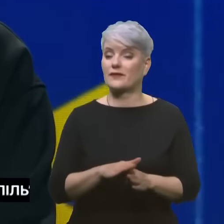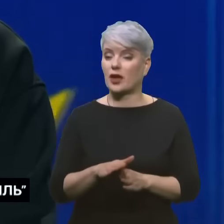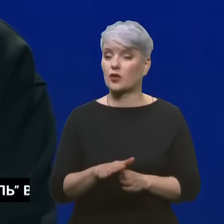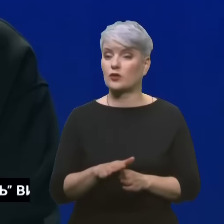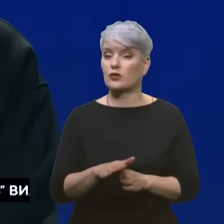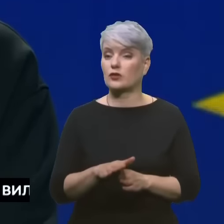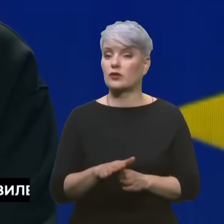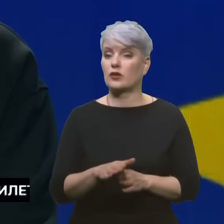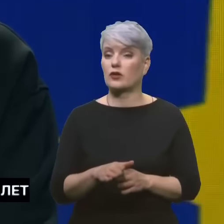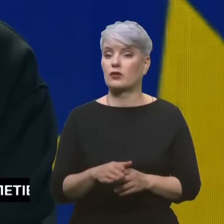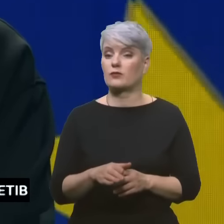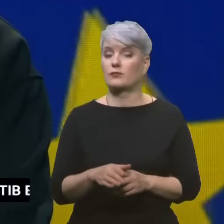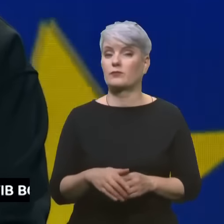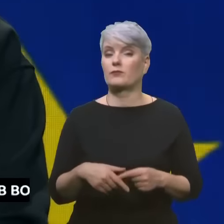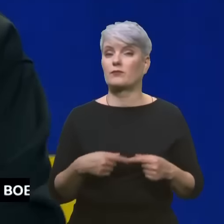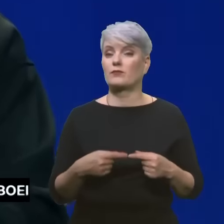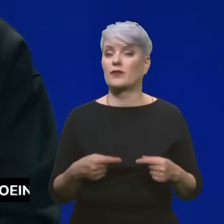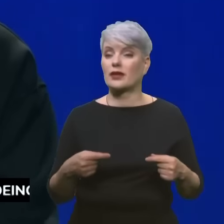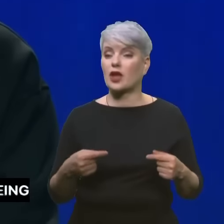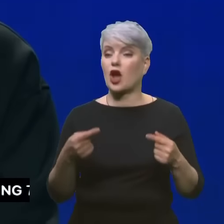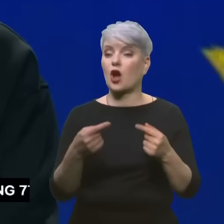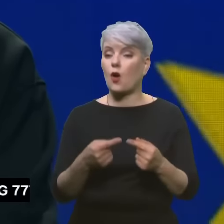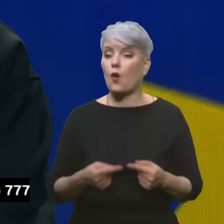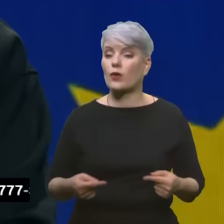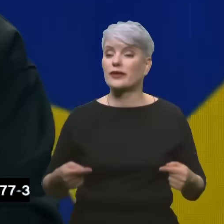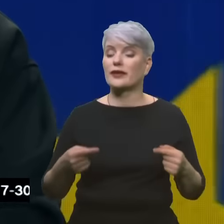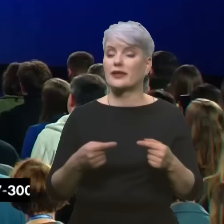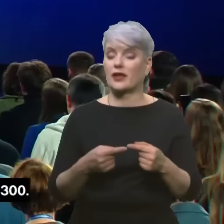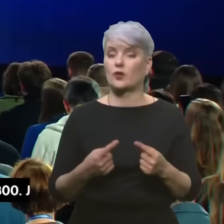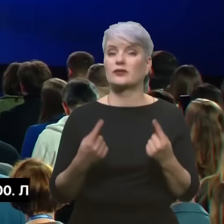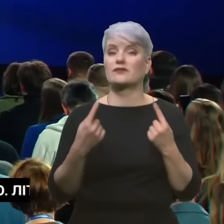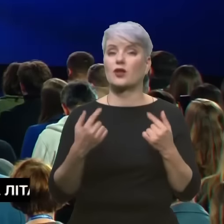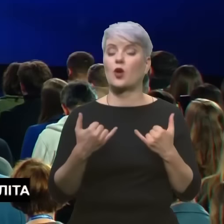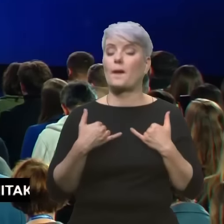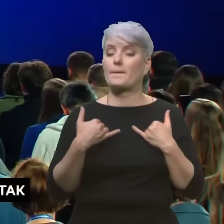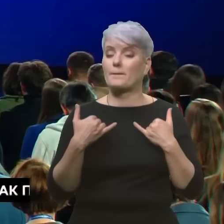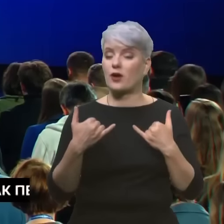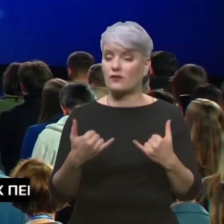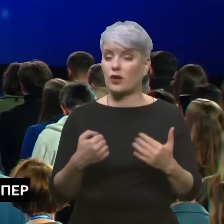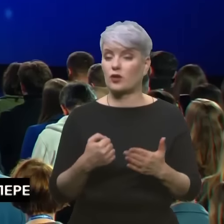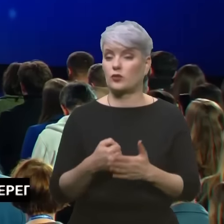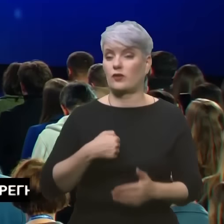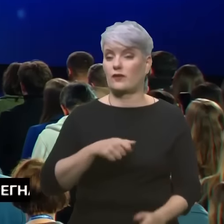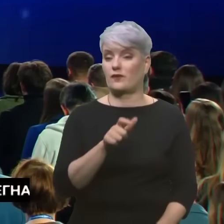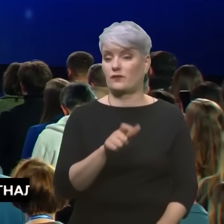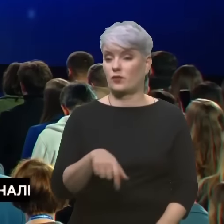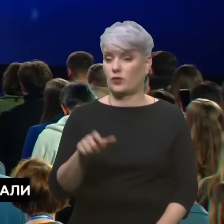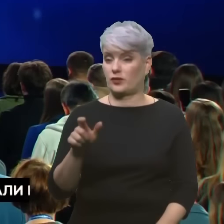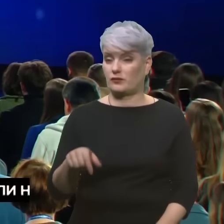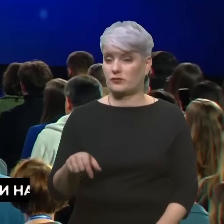бути предметно, з конкретикою і з великою повагою до воїнів. Ось чому я і